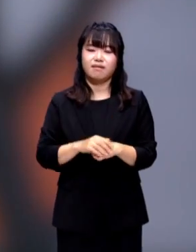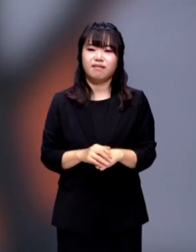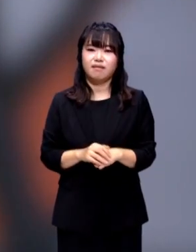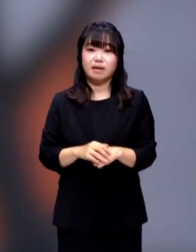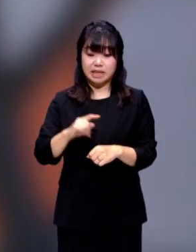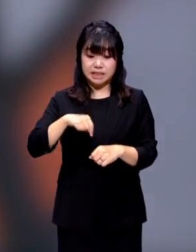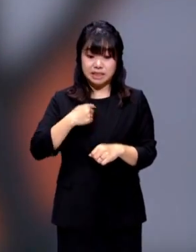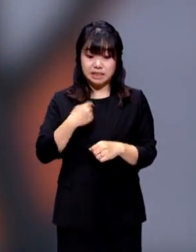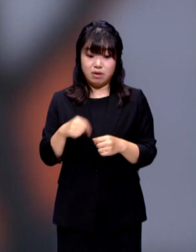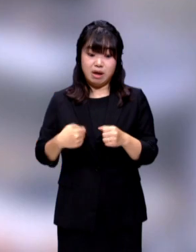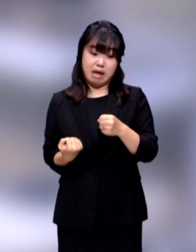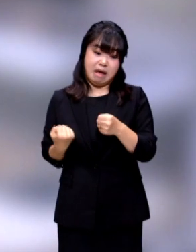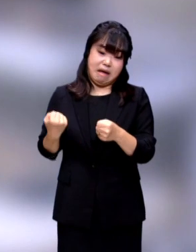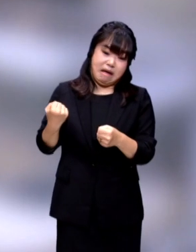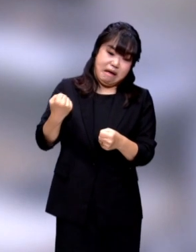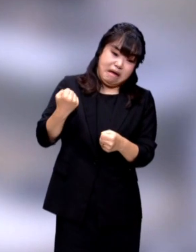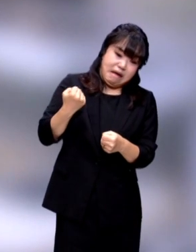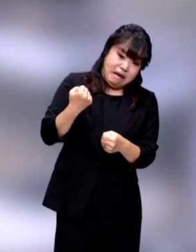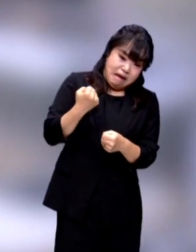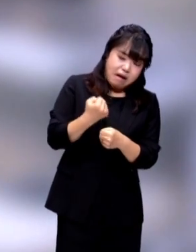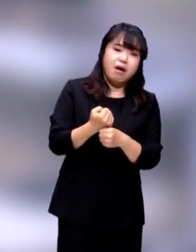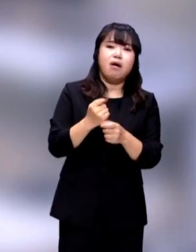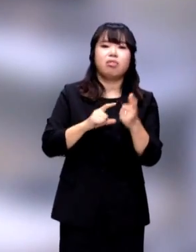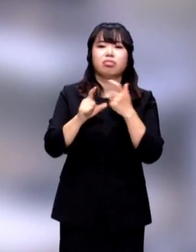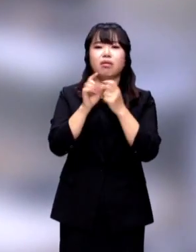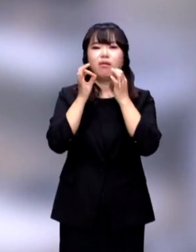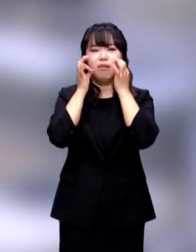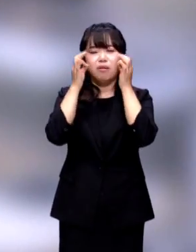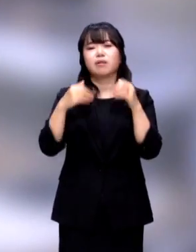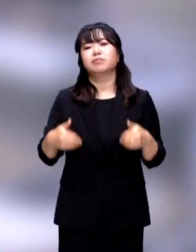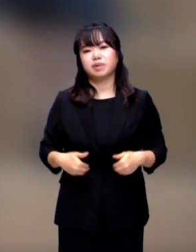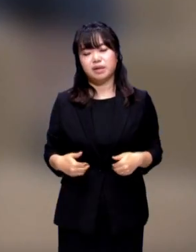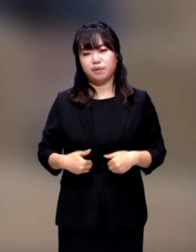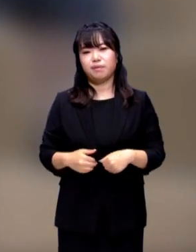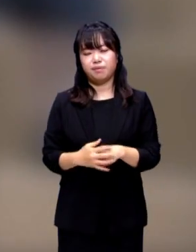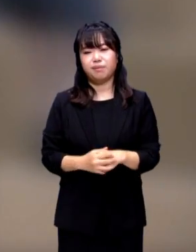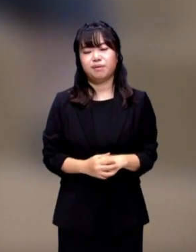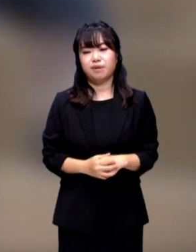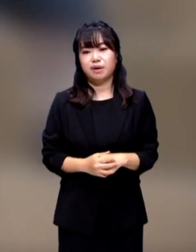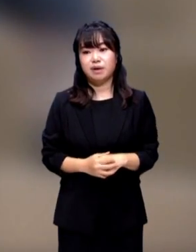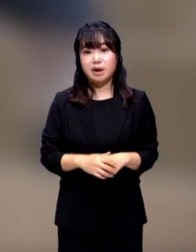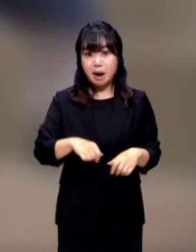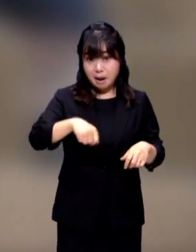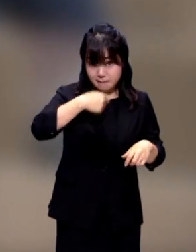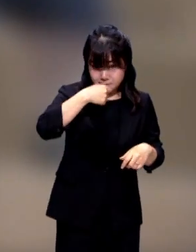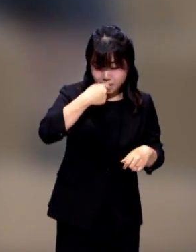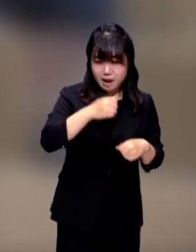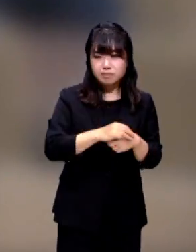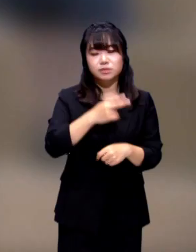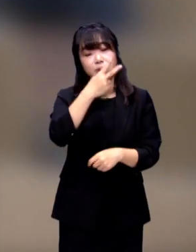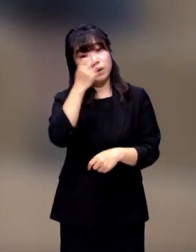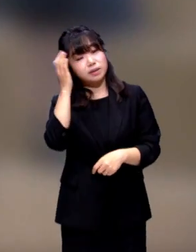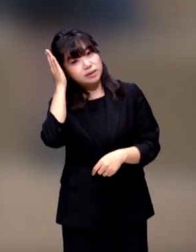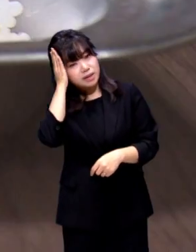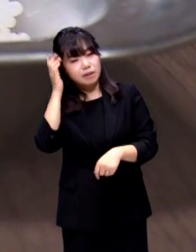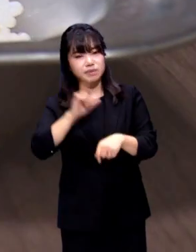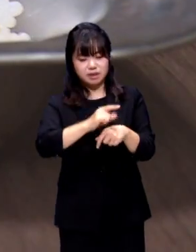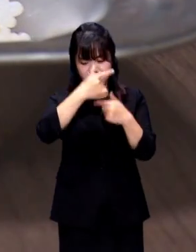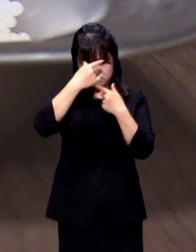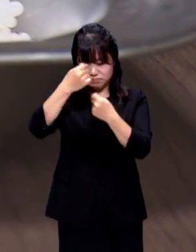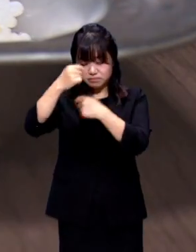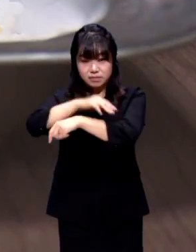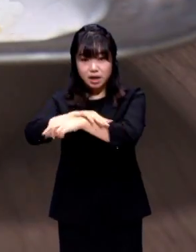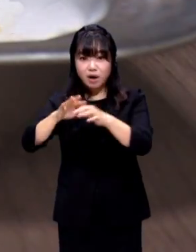스스로 일상을 회복하려는 노력이 필요하다고 전문가들은 조언합니다. 식사 시간이나 수면 시간을 일정하게